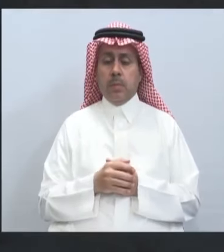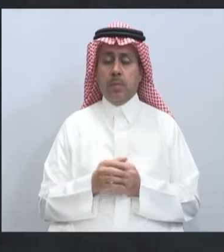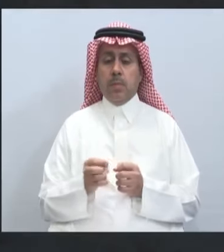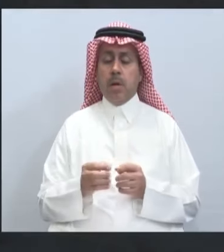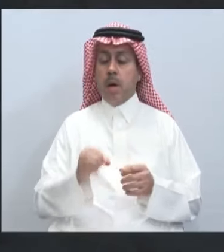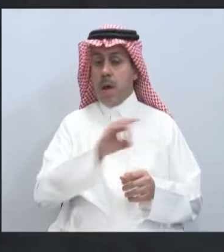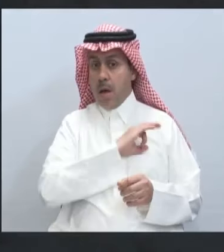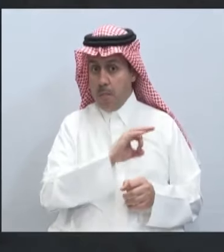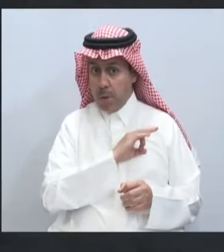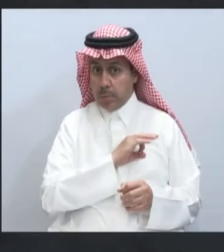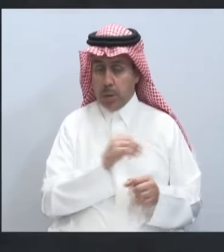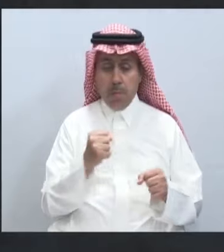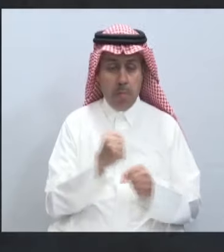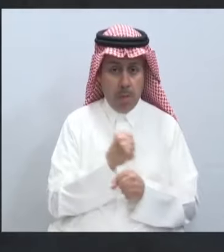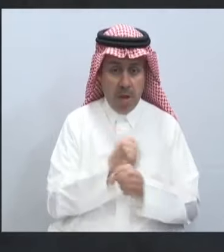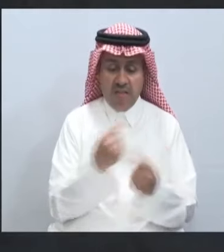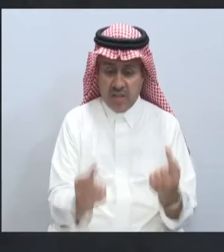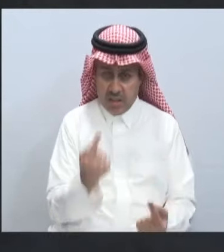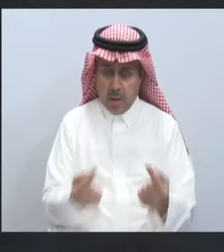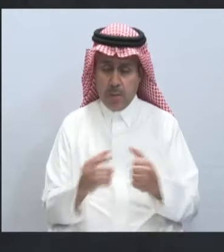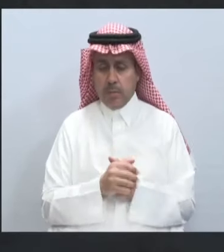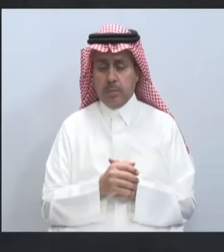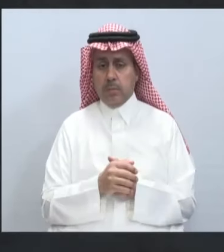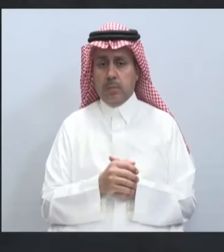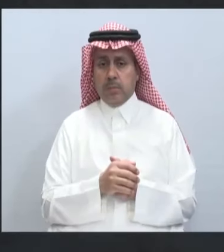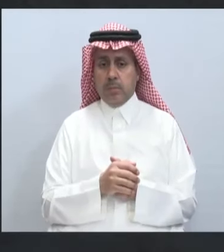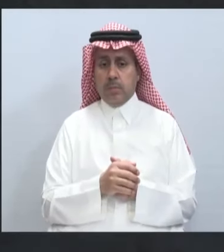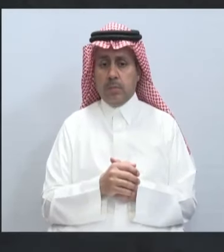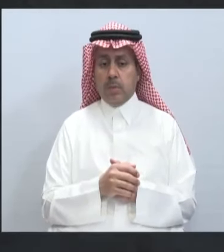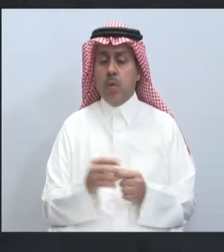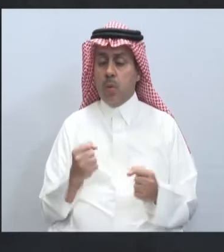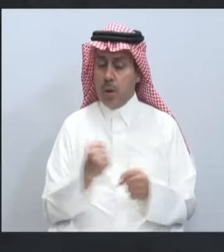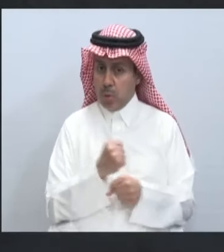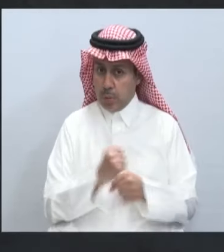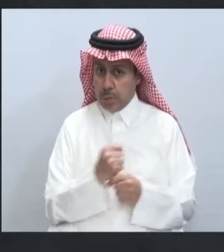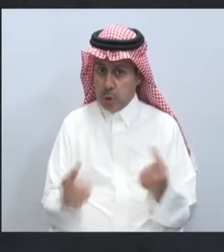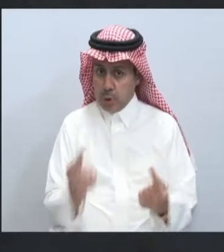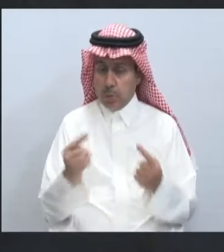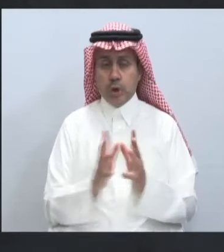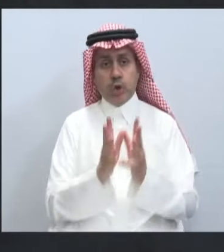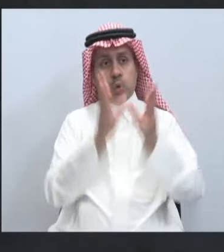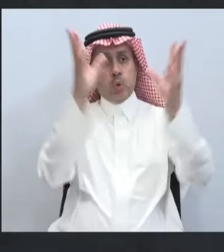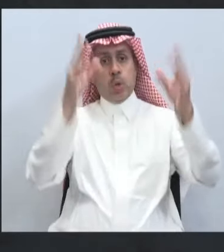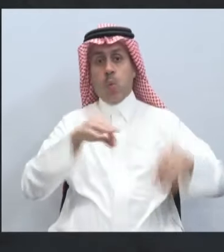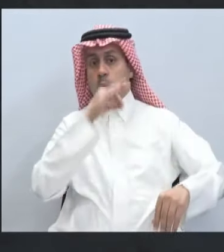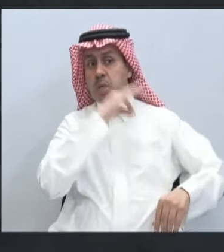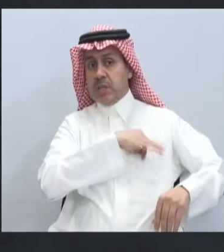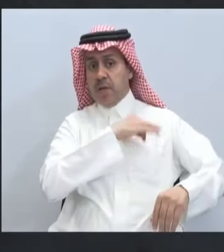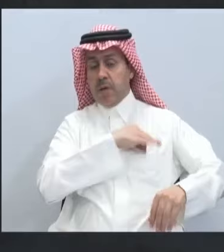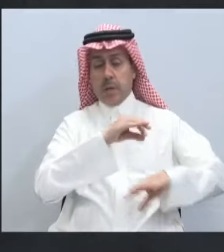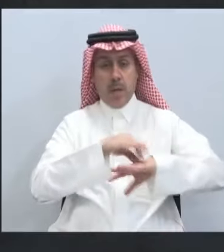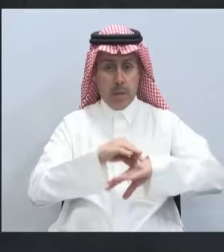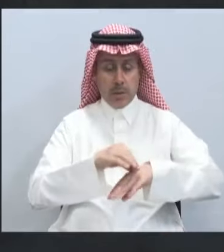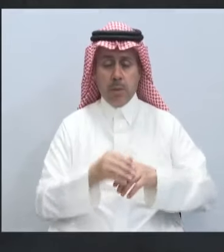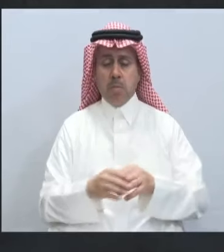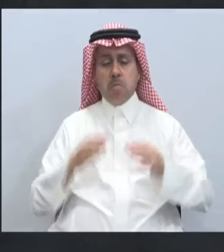احببت هذه المهنه مهنه الزراعه واريد ان يصبح عندي مزارع وان يستفيد الناس